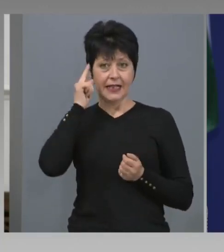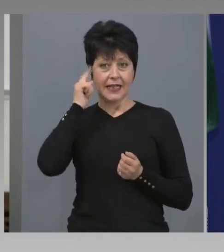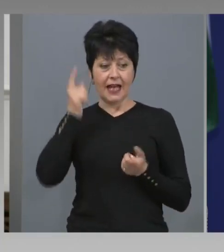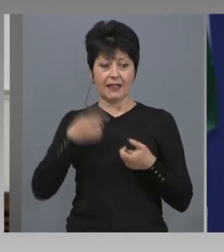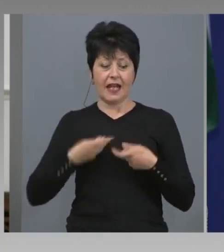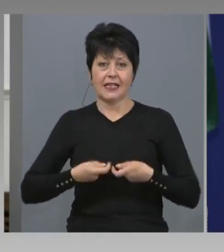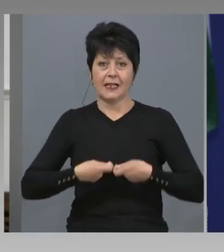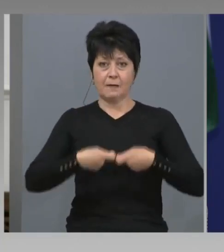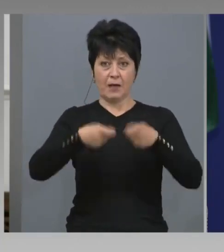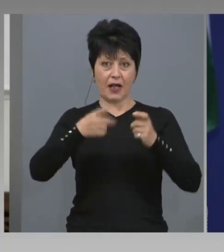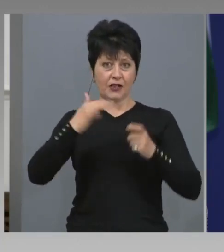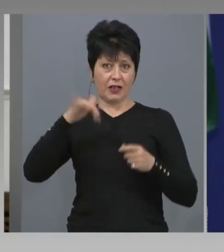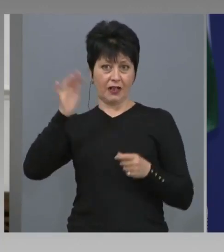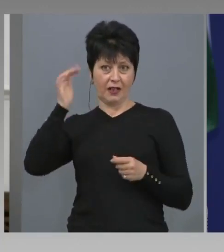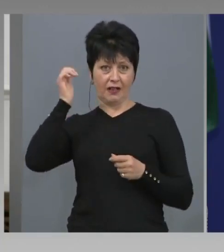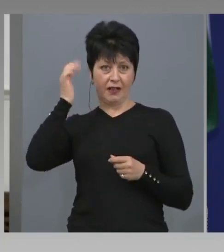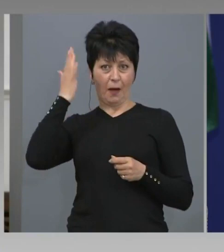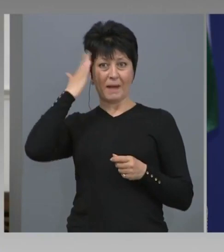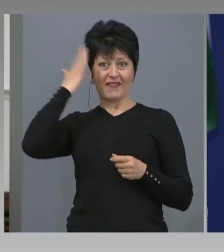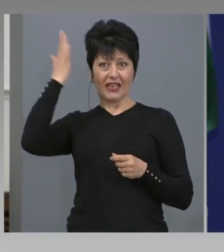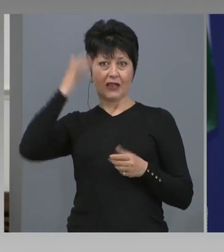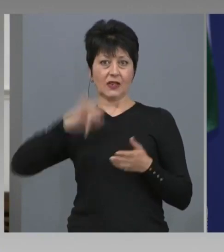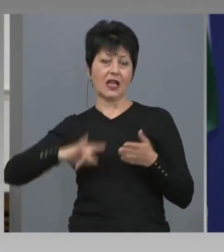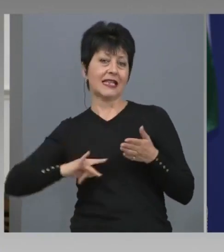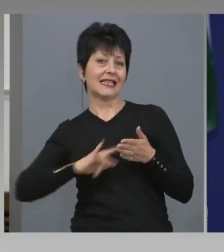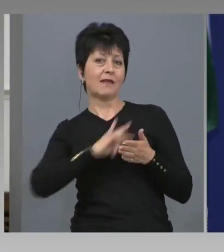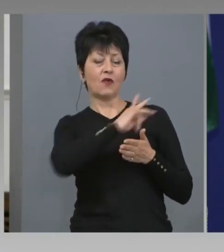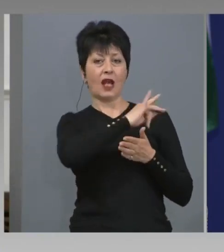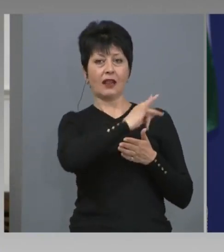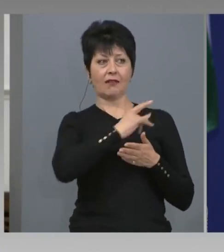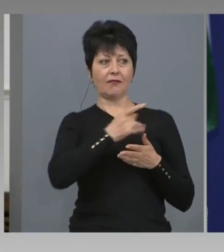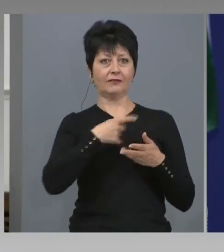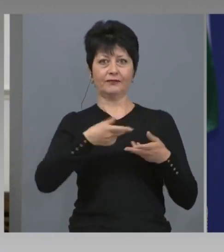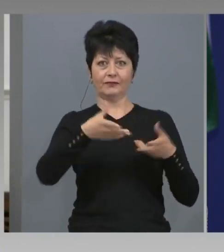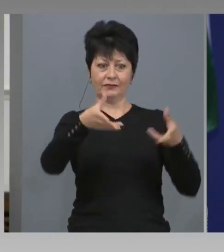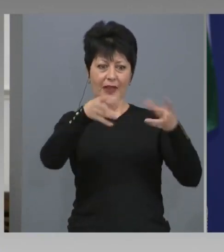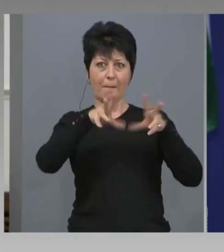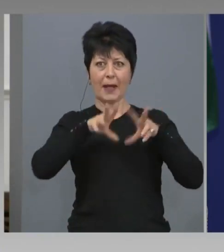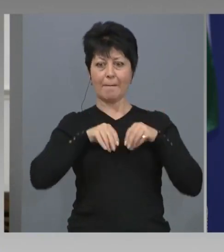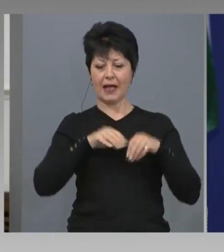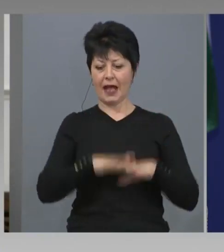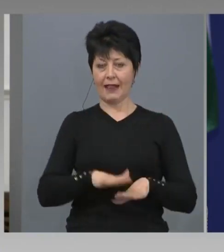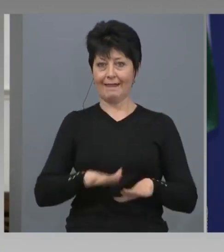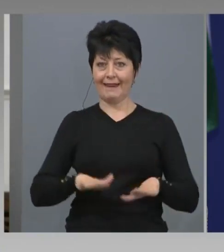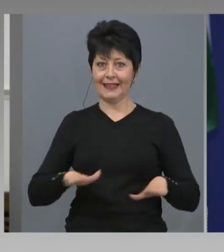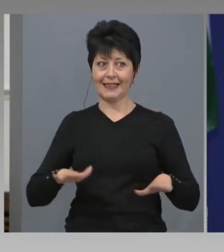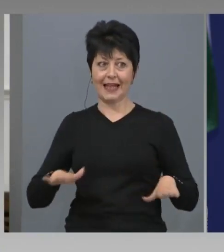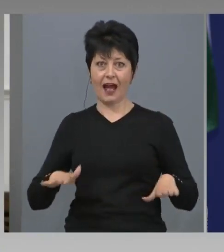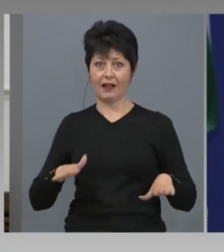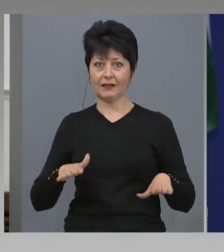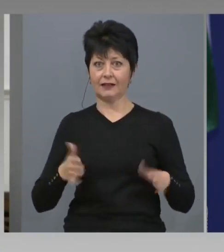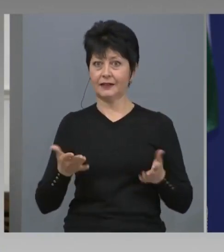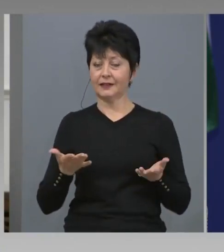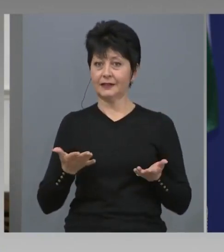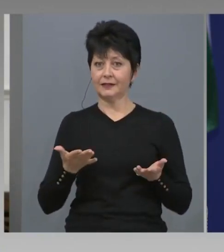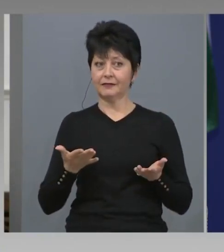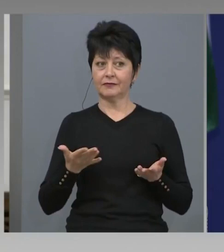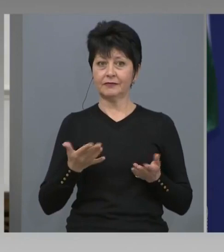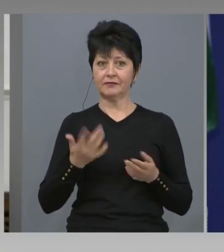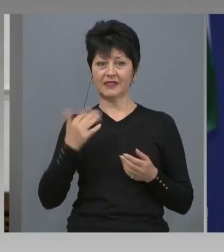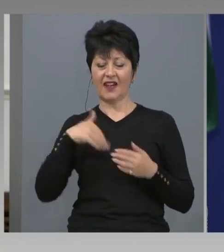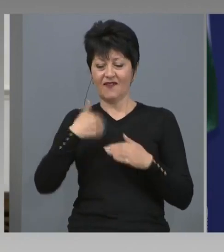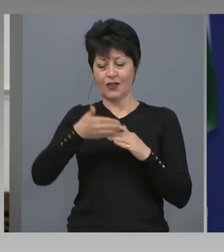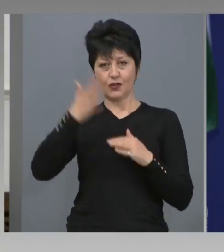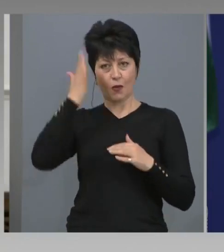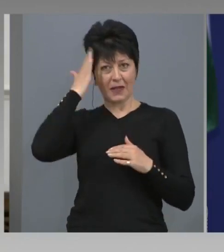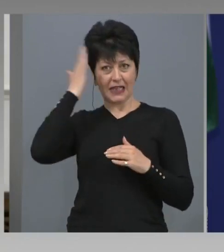си прибереме деца от Италия. Външно министерство и Катя Захарева направиха чудеса по един, по двама, по трима да прибираме от